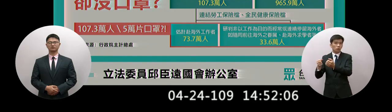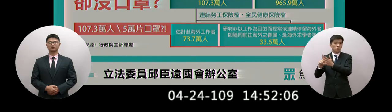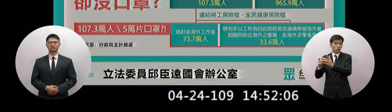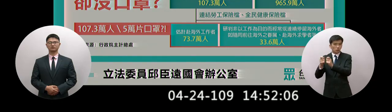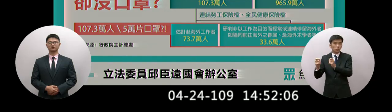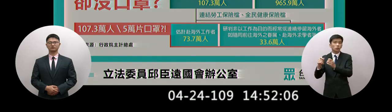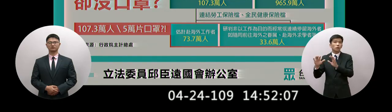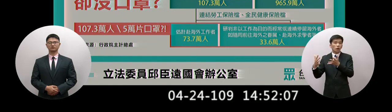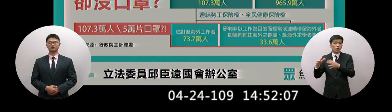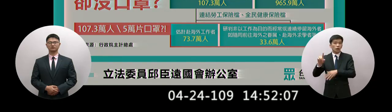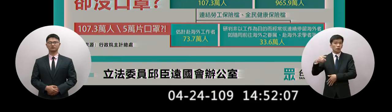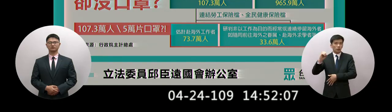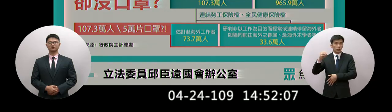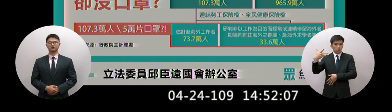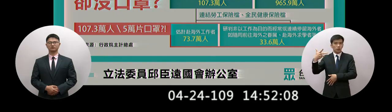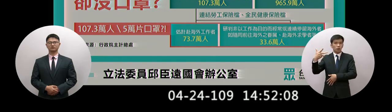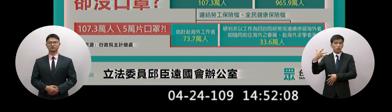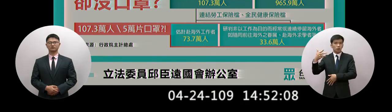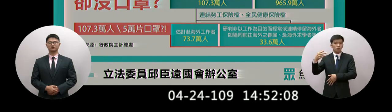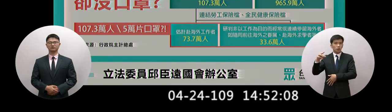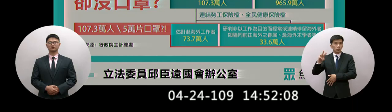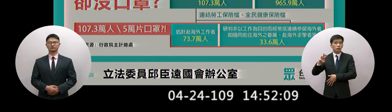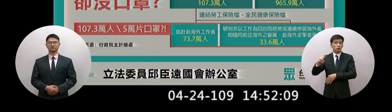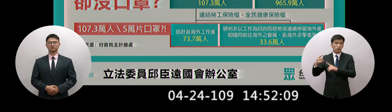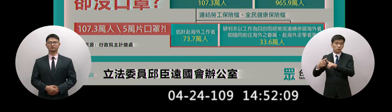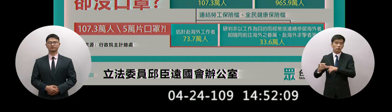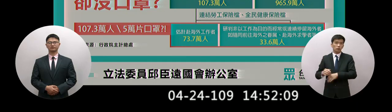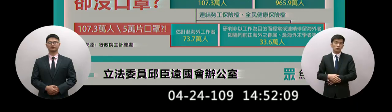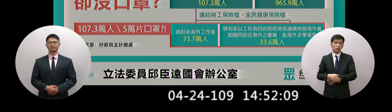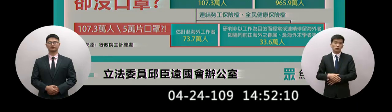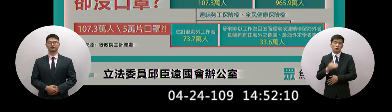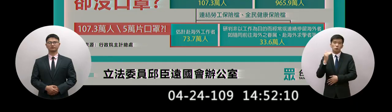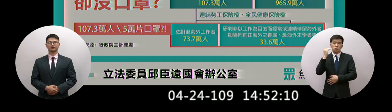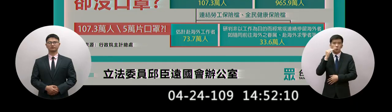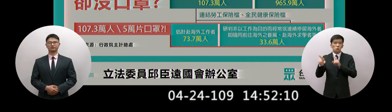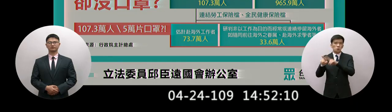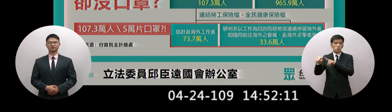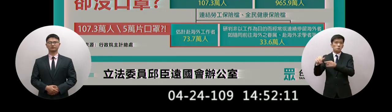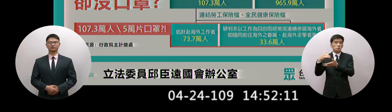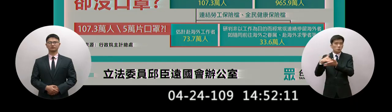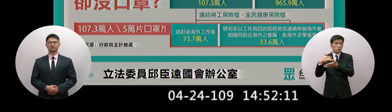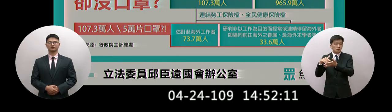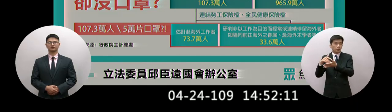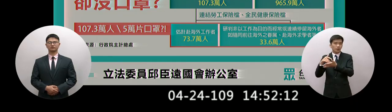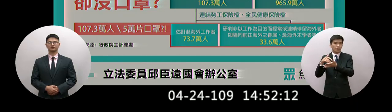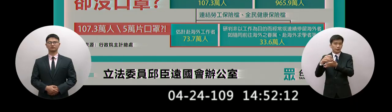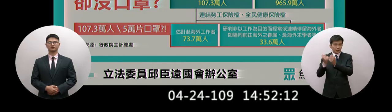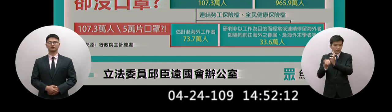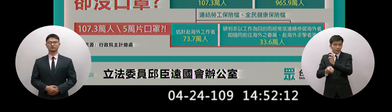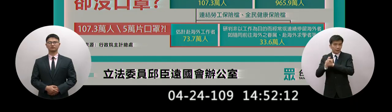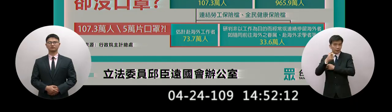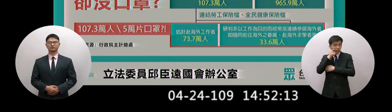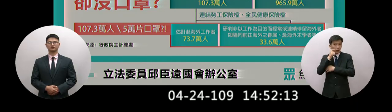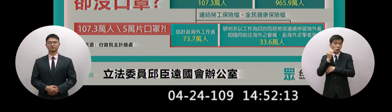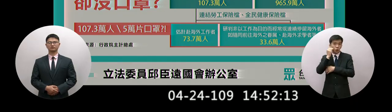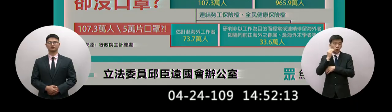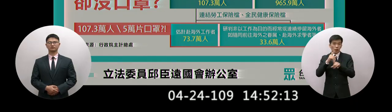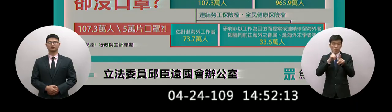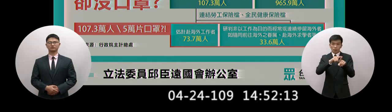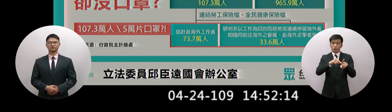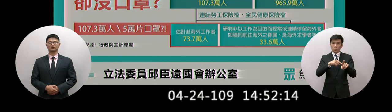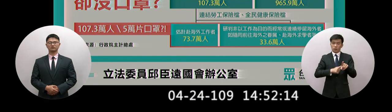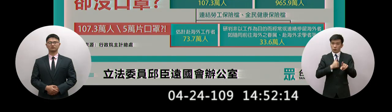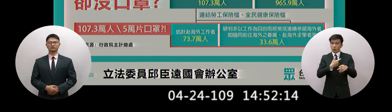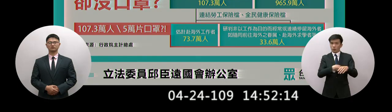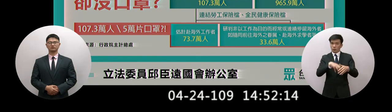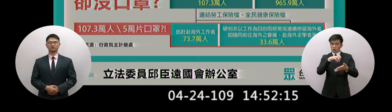107.3万人，因为那个如果我们用广义的侨民来定义，可能这个很难计算。那咱今嘛都以实名制，有中华民国国